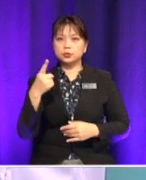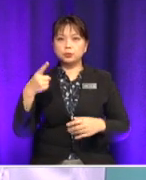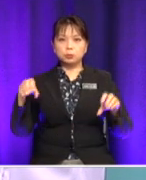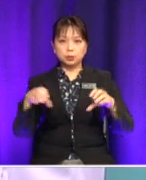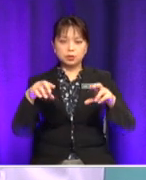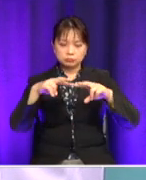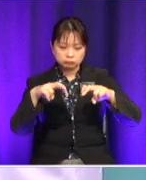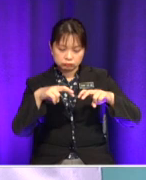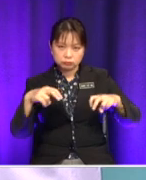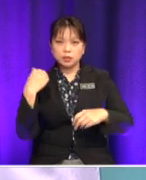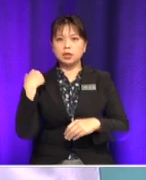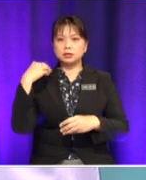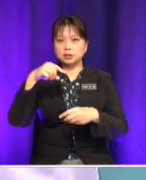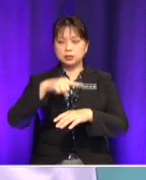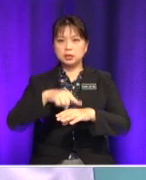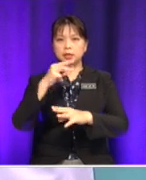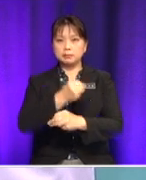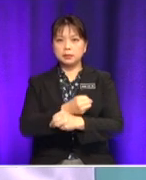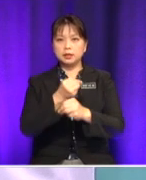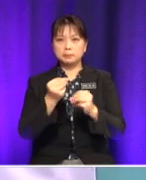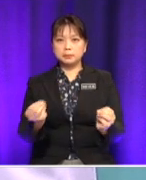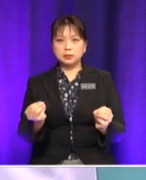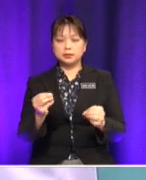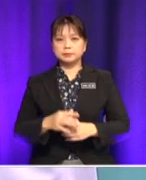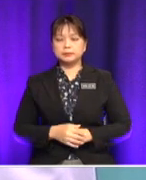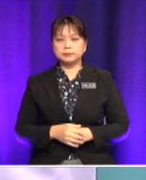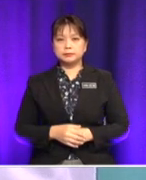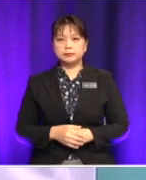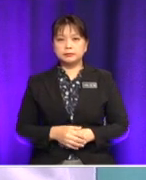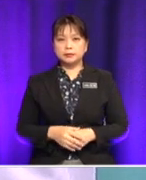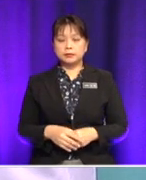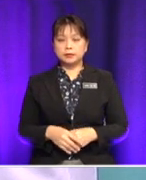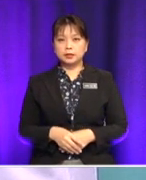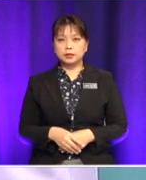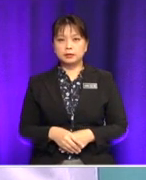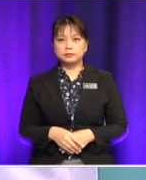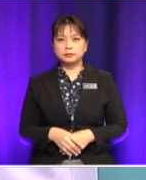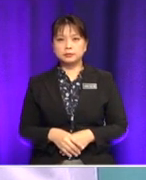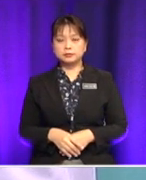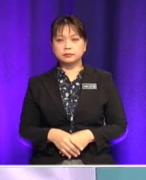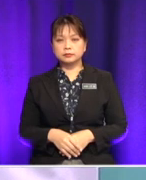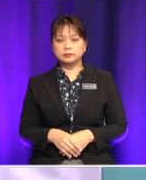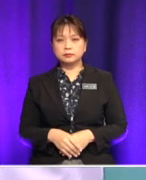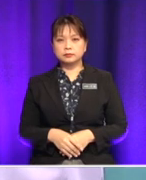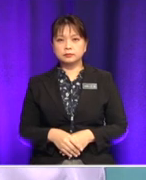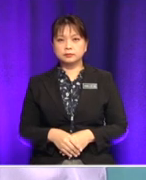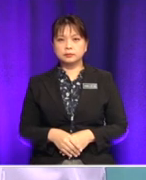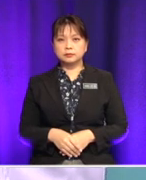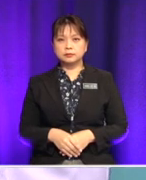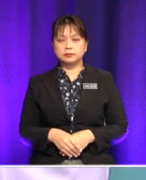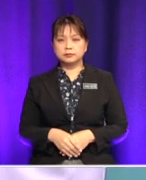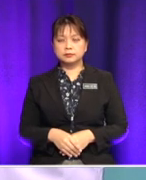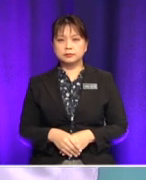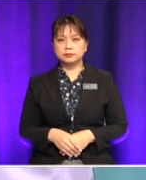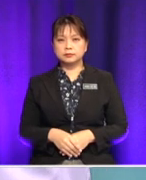emak-emak walau bagaimanapun jangan kesempitan pemikiran kita bukan semestinya sayang tisu mistis yang pakai eh